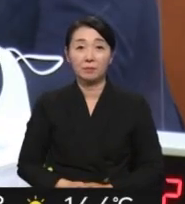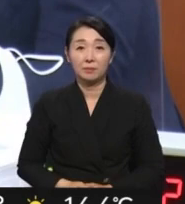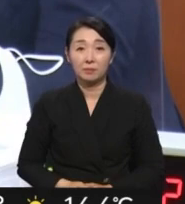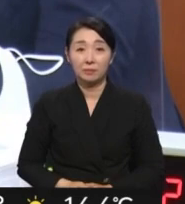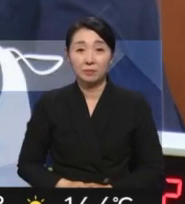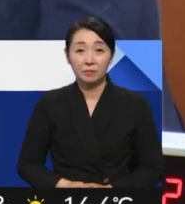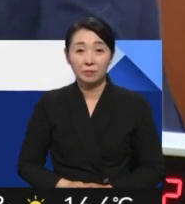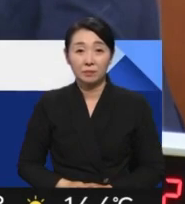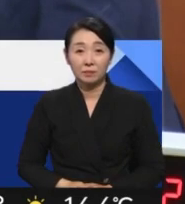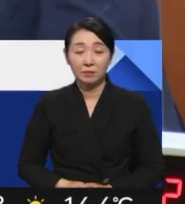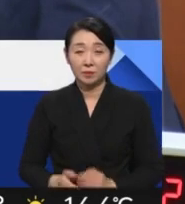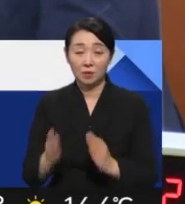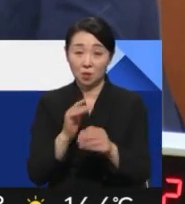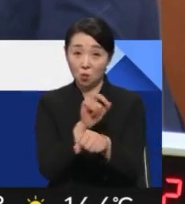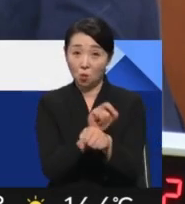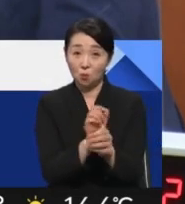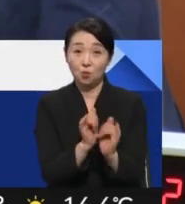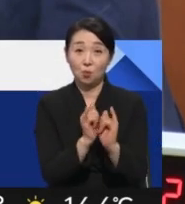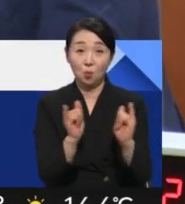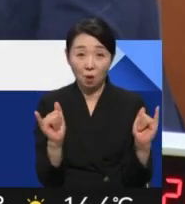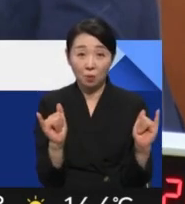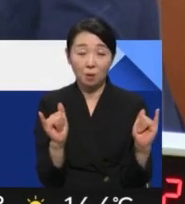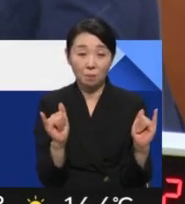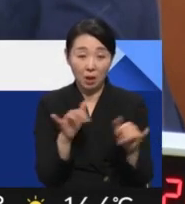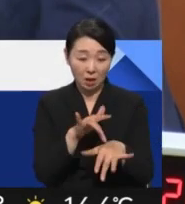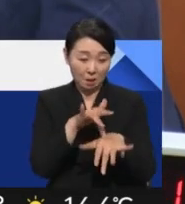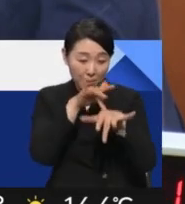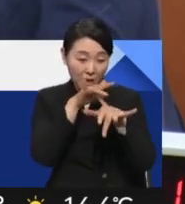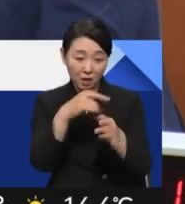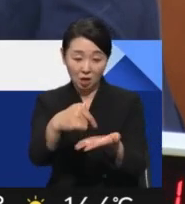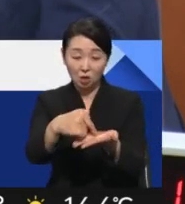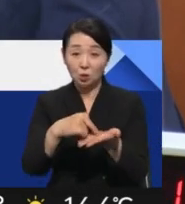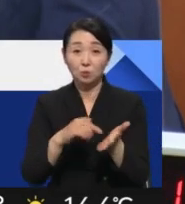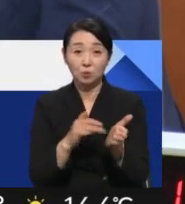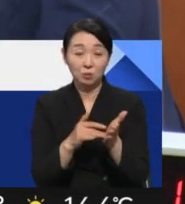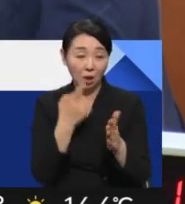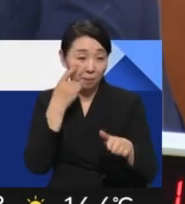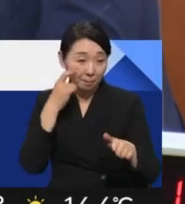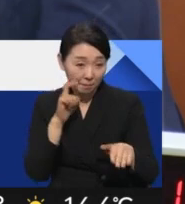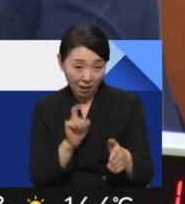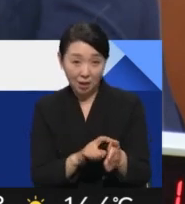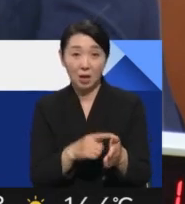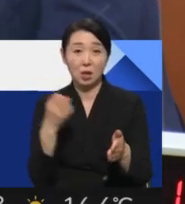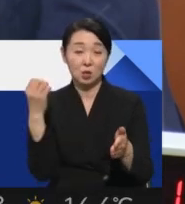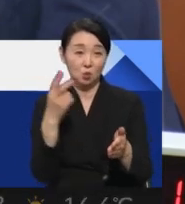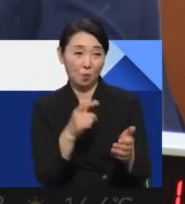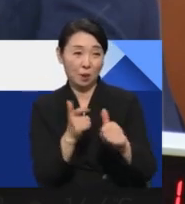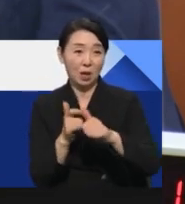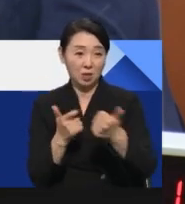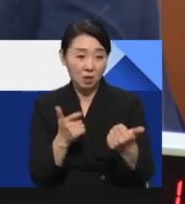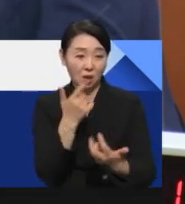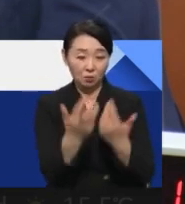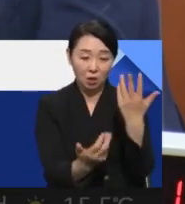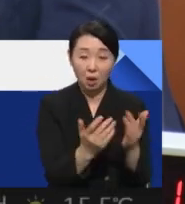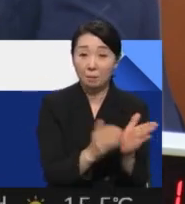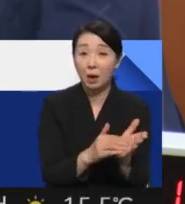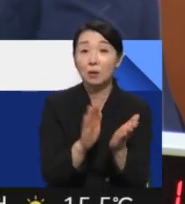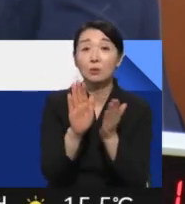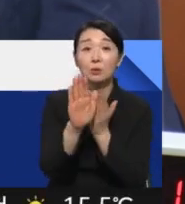서해 공무원이 공무원에 대한 실종 신고가 접수가 되고 발견이 되고 피격이 되고 소각이 되고 그